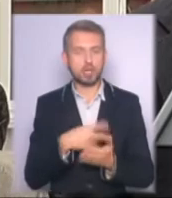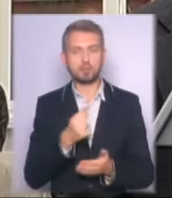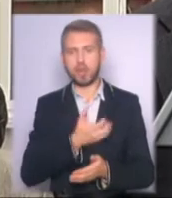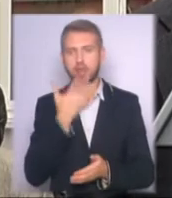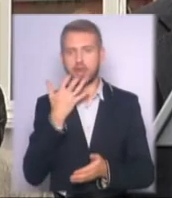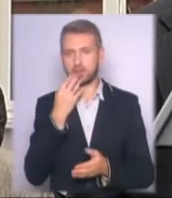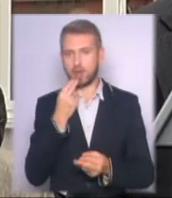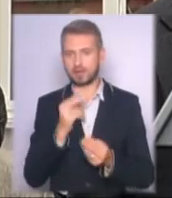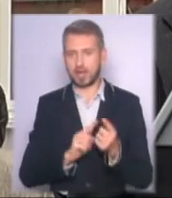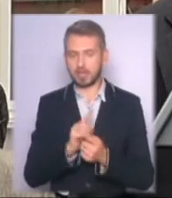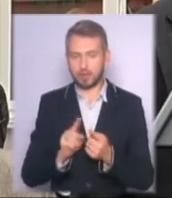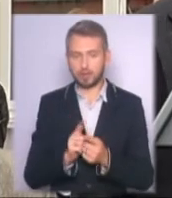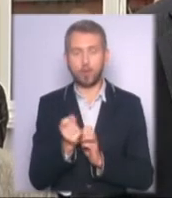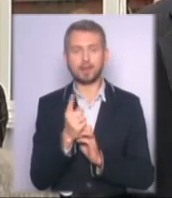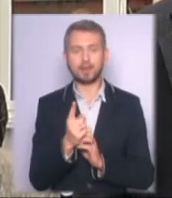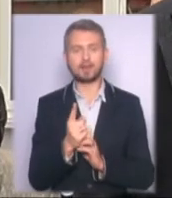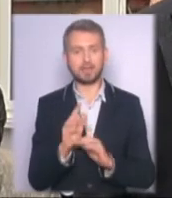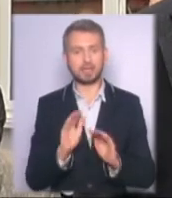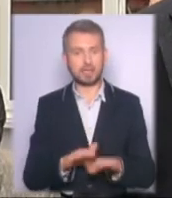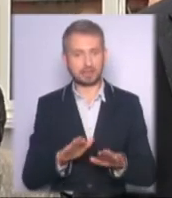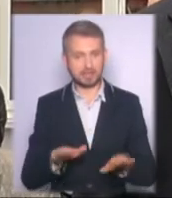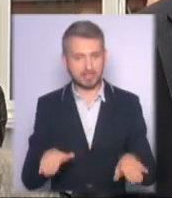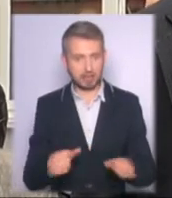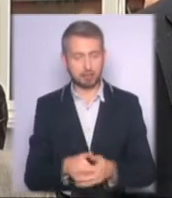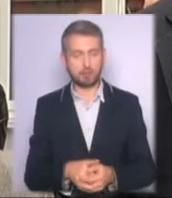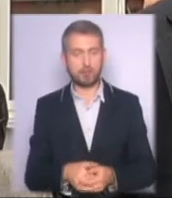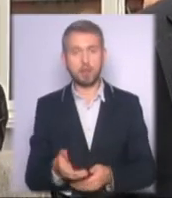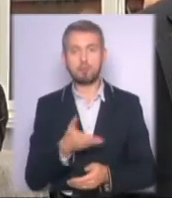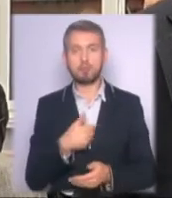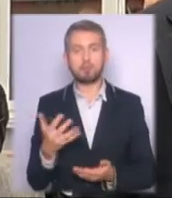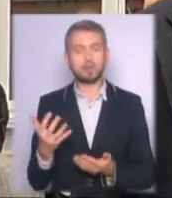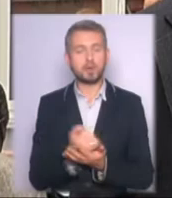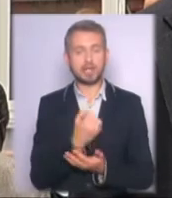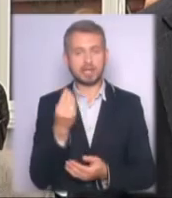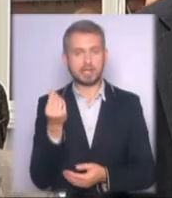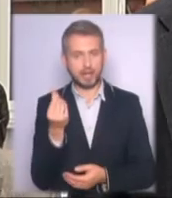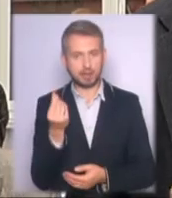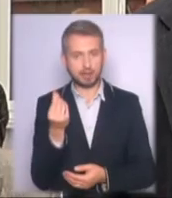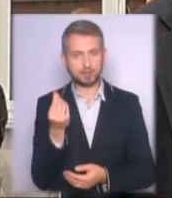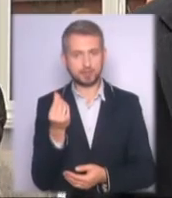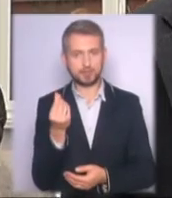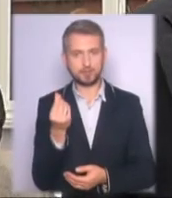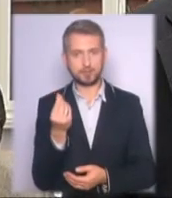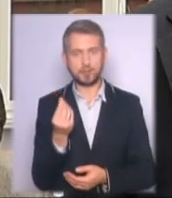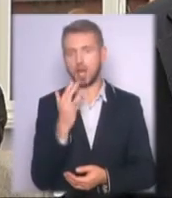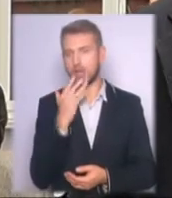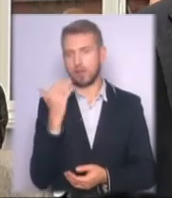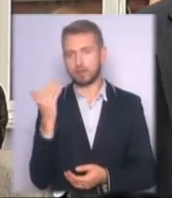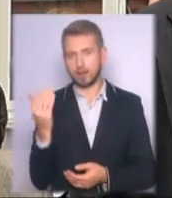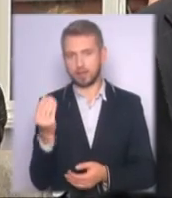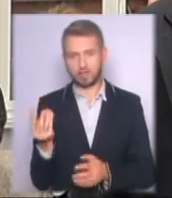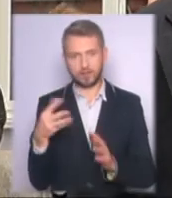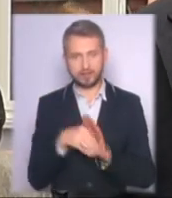термосанацію 11 дитячих садиків. Ми привлекли деньги иностранных